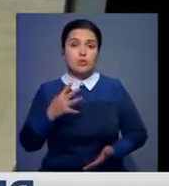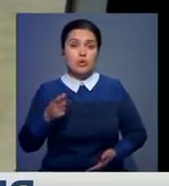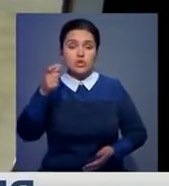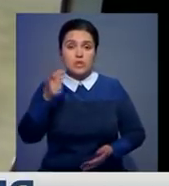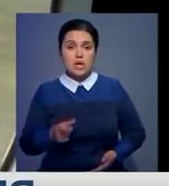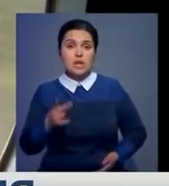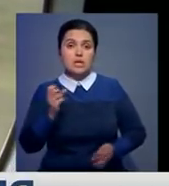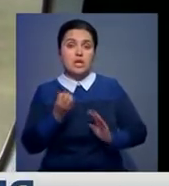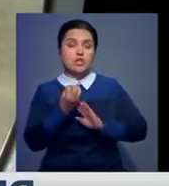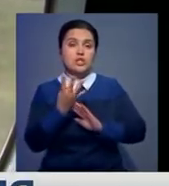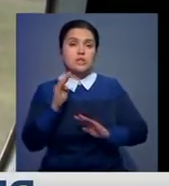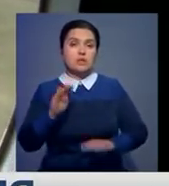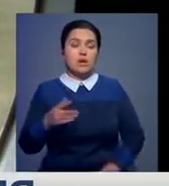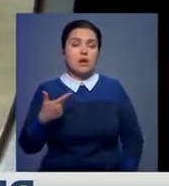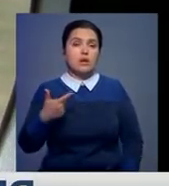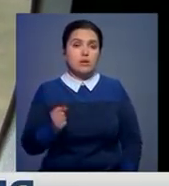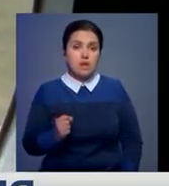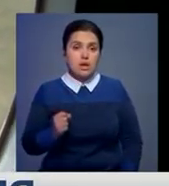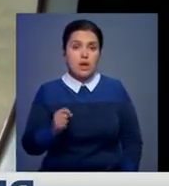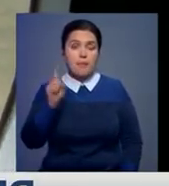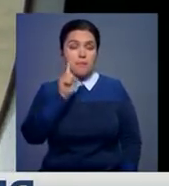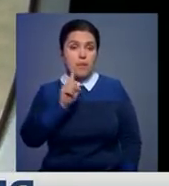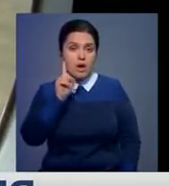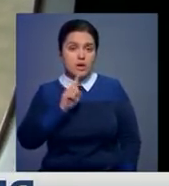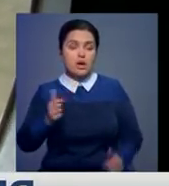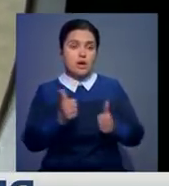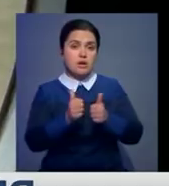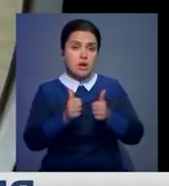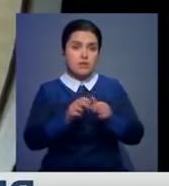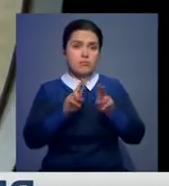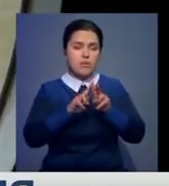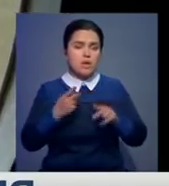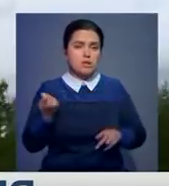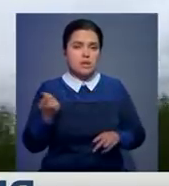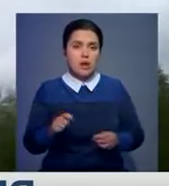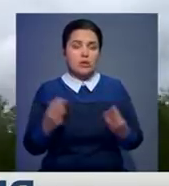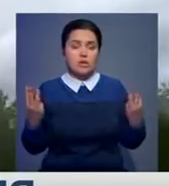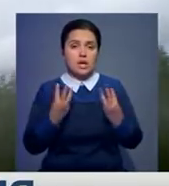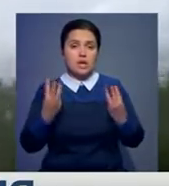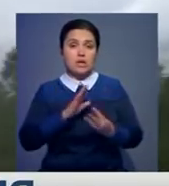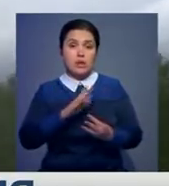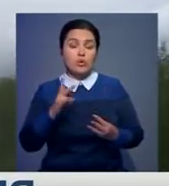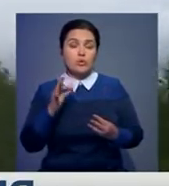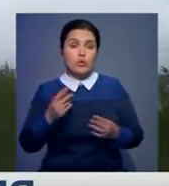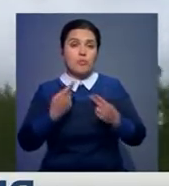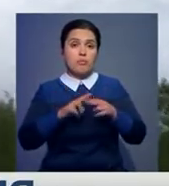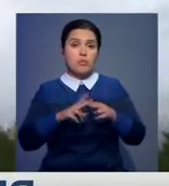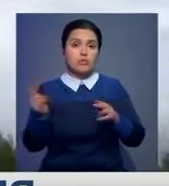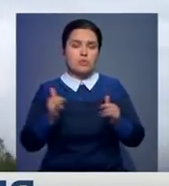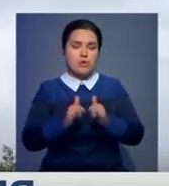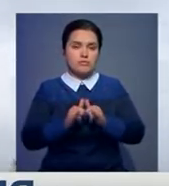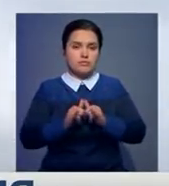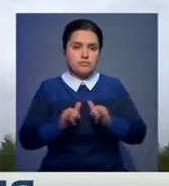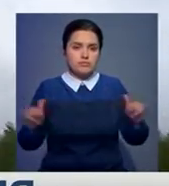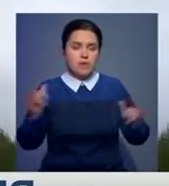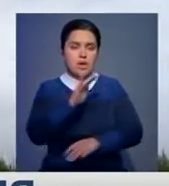на 14 тысяч гектаров. К счастью, пока зеленый пояс вокруг столицы еще ни разу не горел. Тем временем лесопосадка заметно